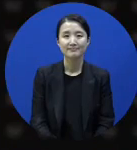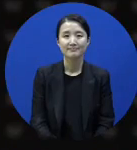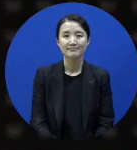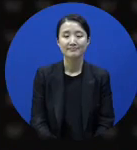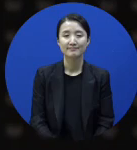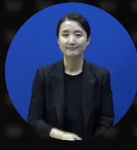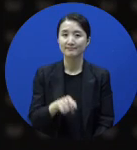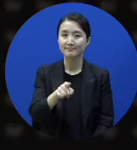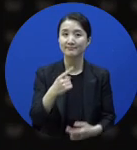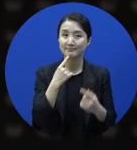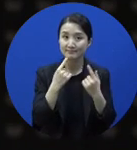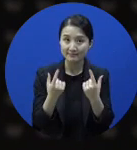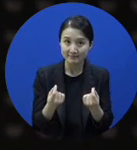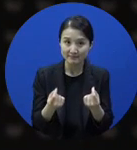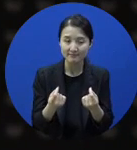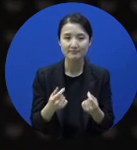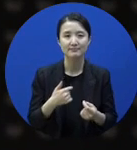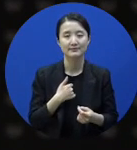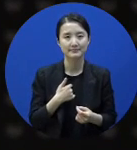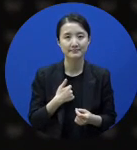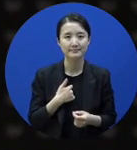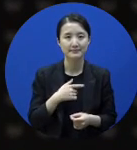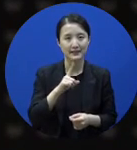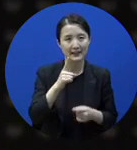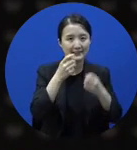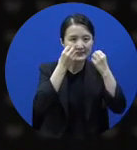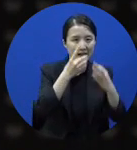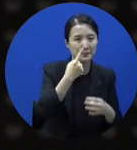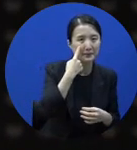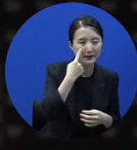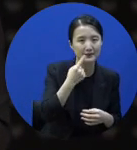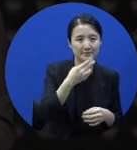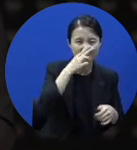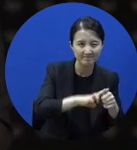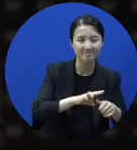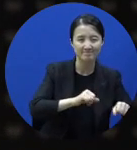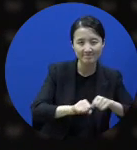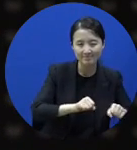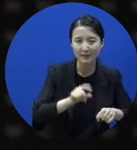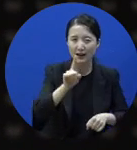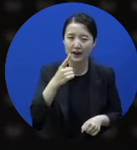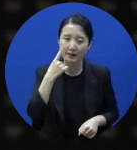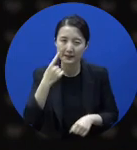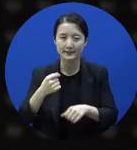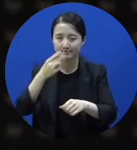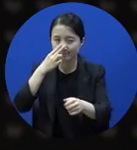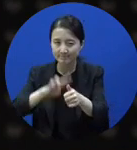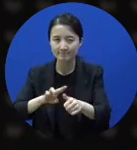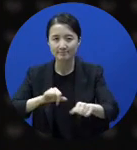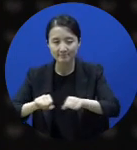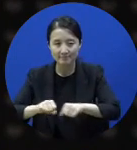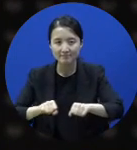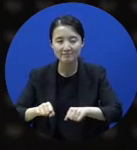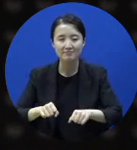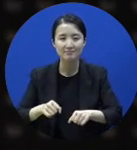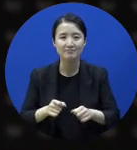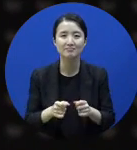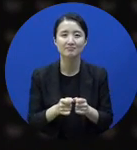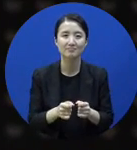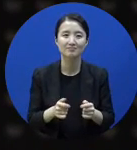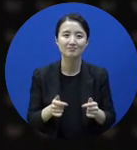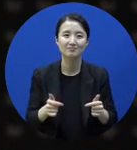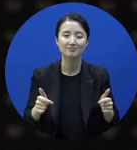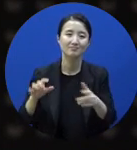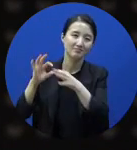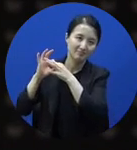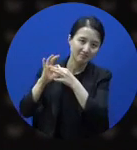저도 어떤 새로운 일들을 하나씩 만들어 갔고 어떻게 보면 어떤 직장인인데 내가 만약에 이제 직장인이라고